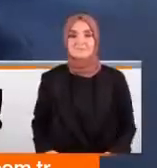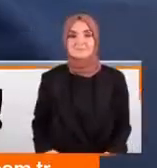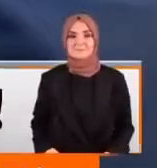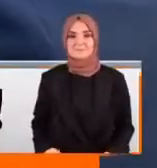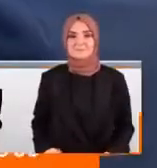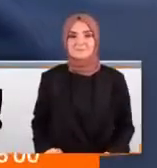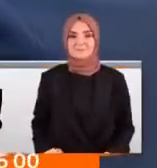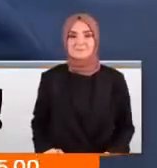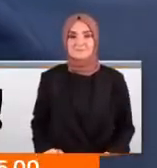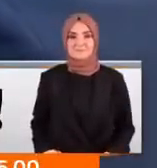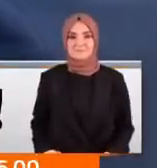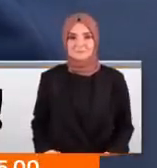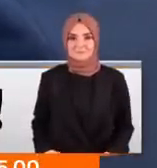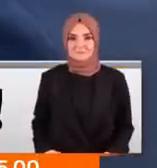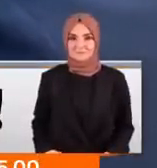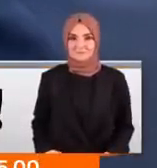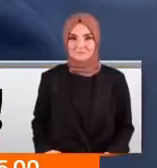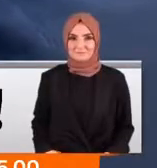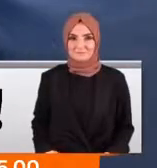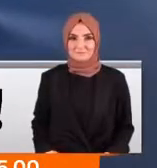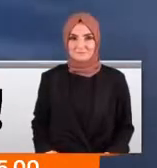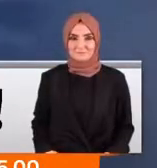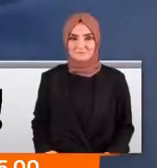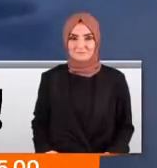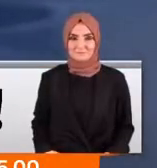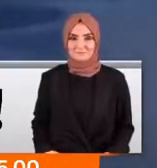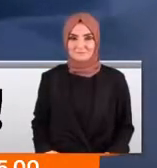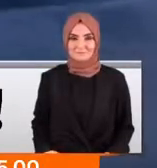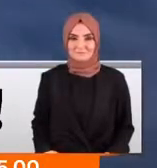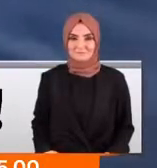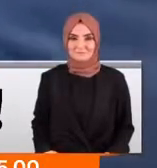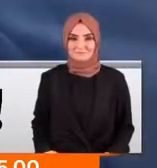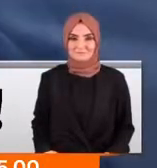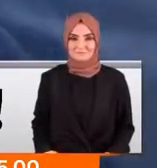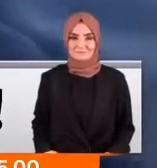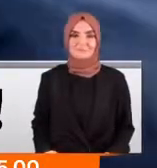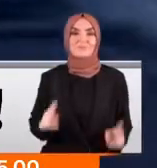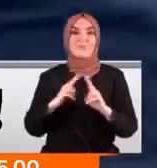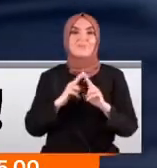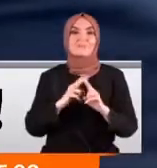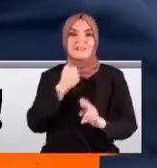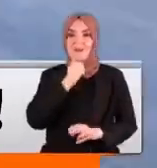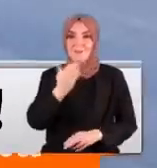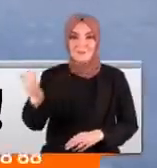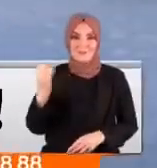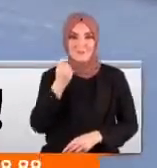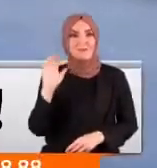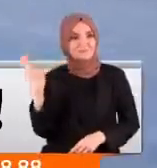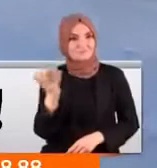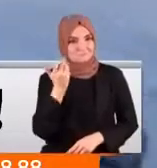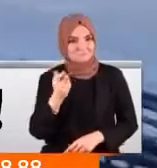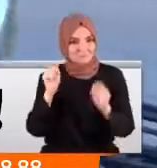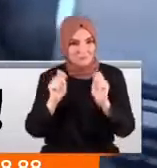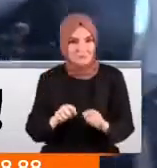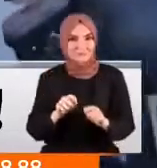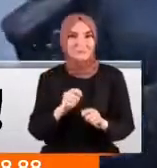Bisiklet adımıza bir hediyemiz olsun. Teşekkür ederim. Amcaların kendi aralarında polis abileri topladı. Sana ufak bir hediye aldı. Hem okula hem de